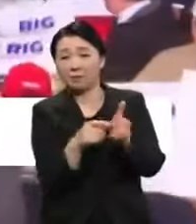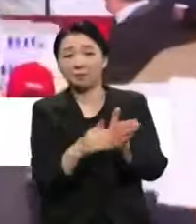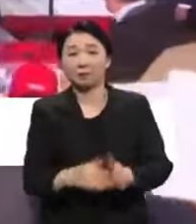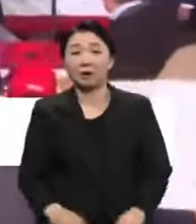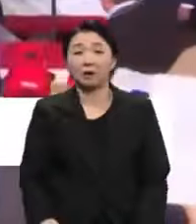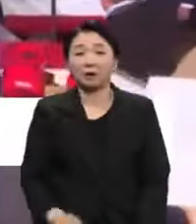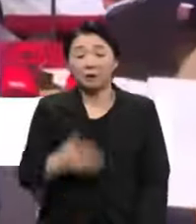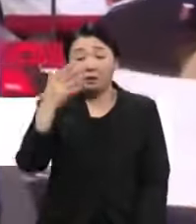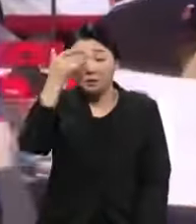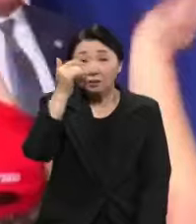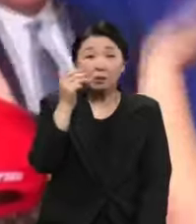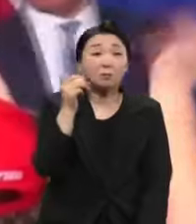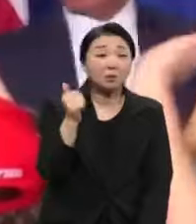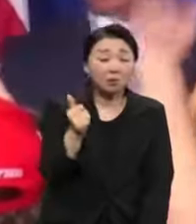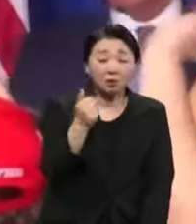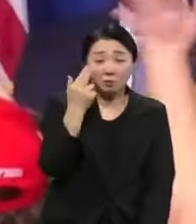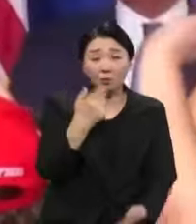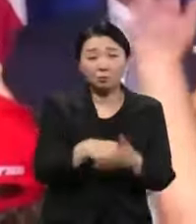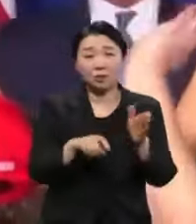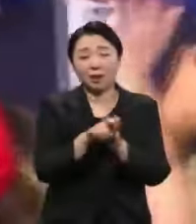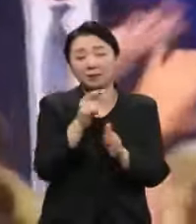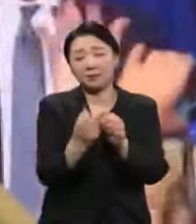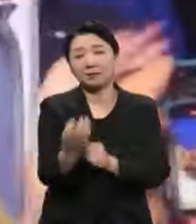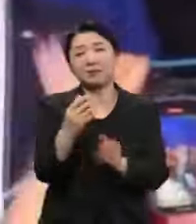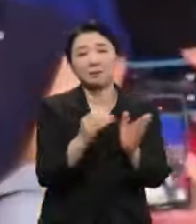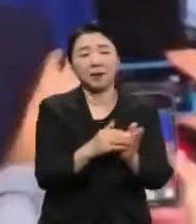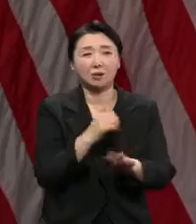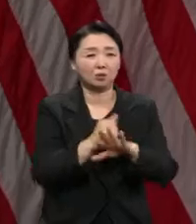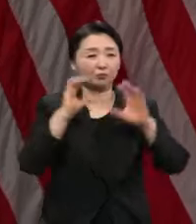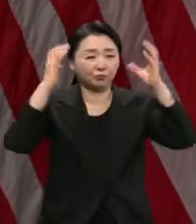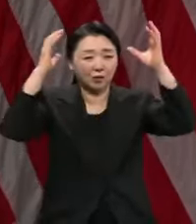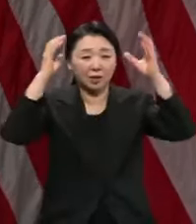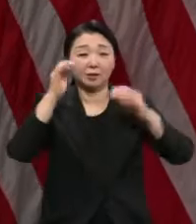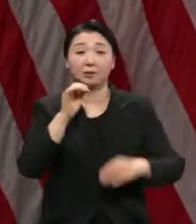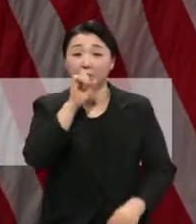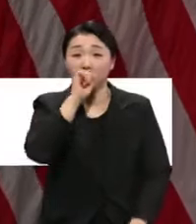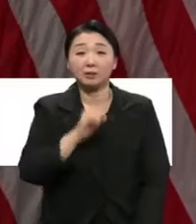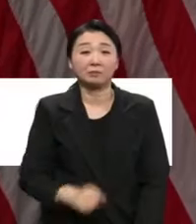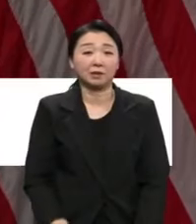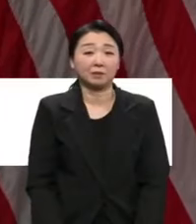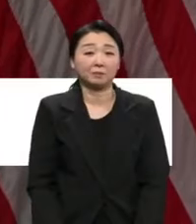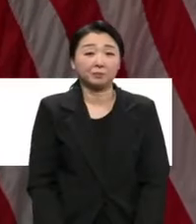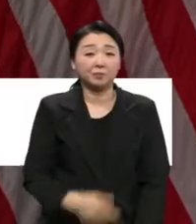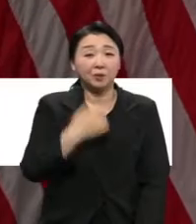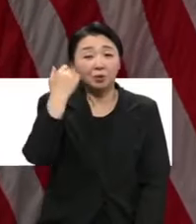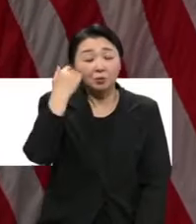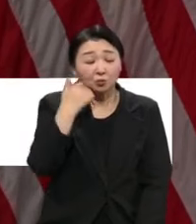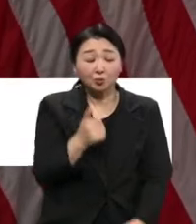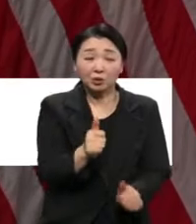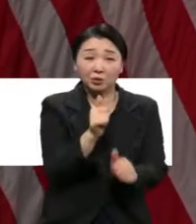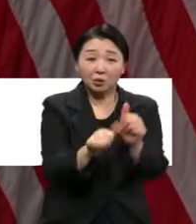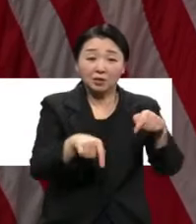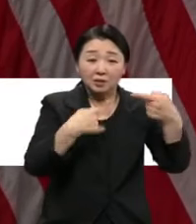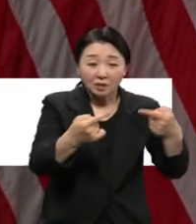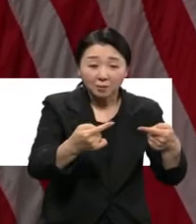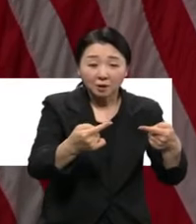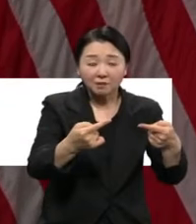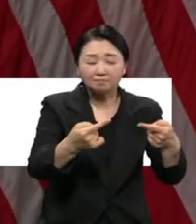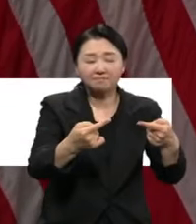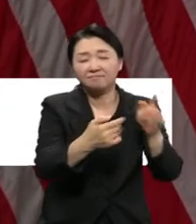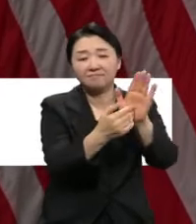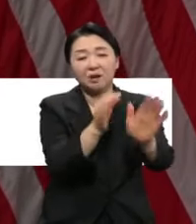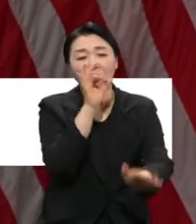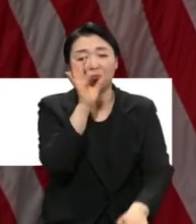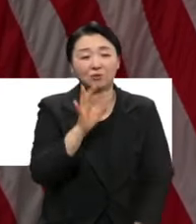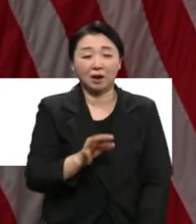트럼프 전 대통령은 미국을 위한 큰 승리라며 환영했습니다. You cannot take somebody out of a race. The voters can take